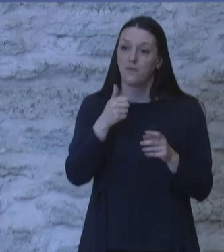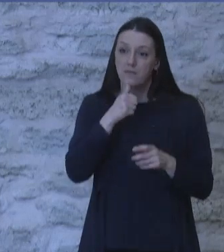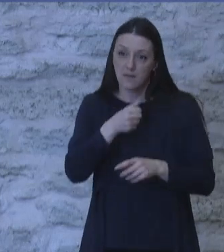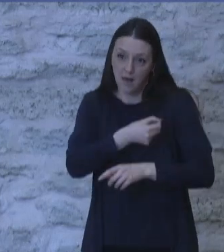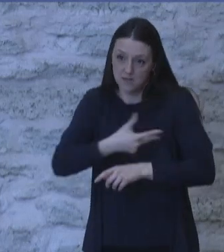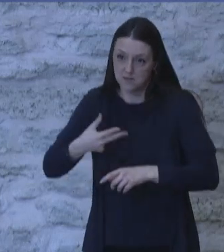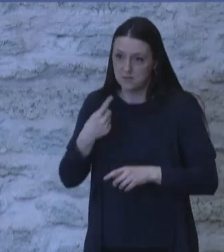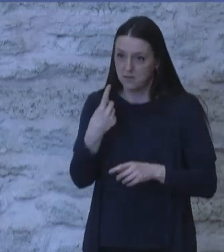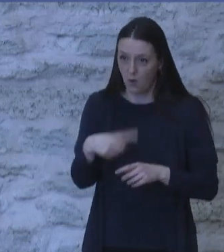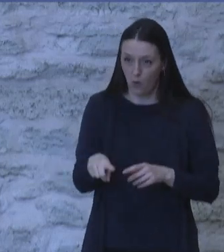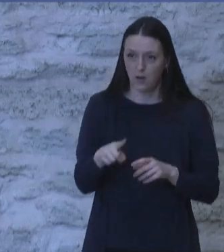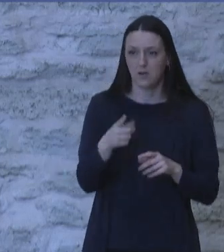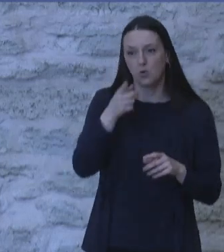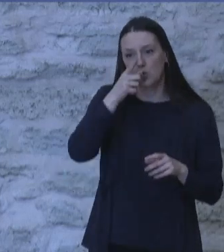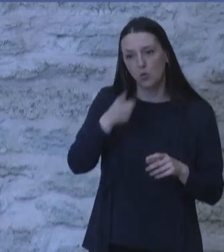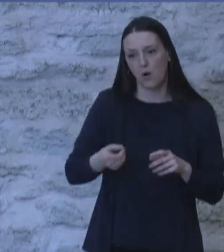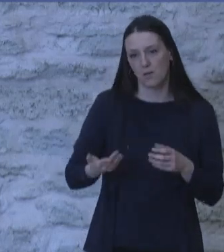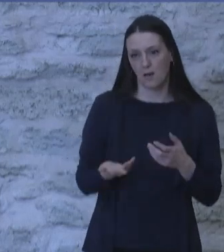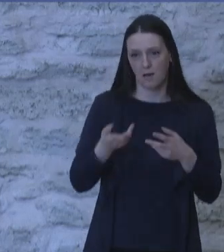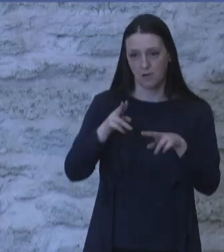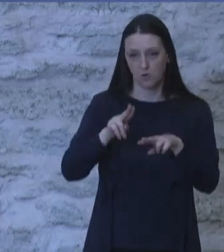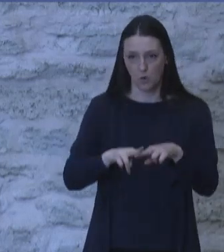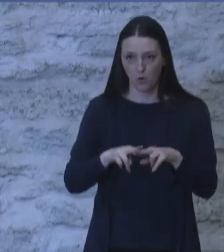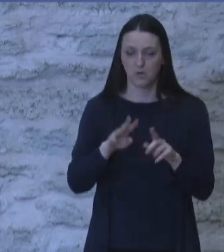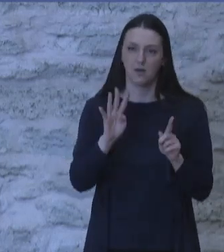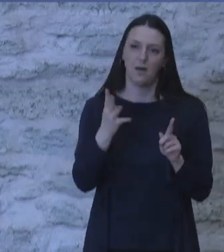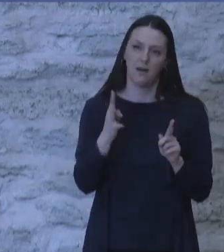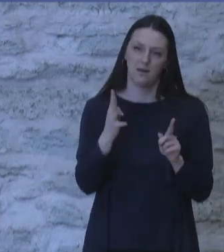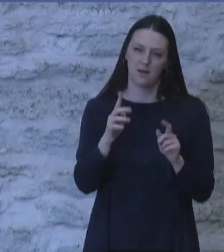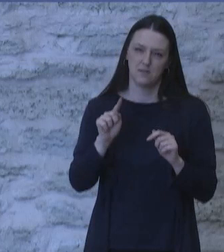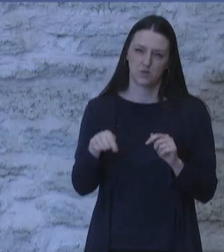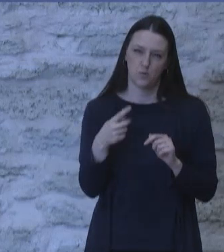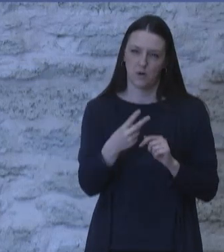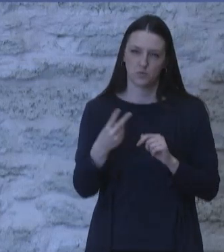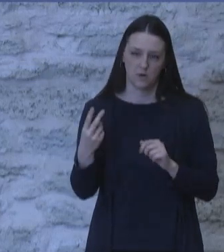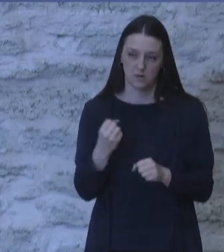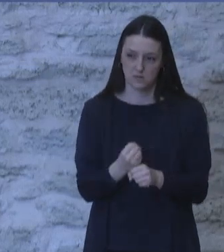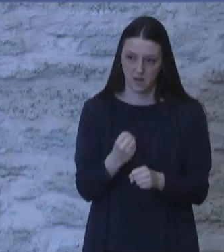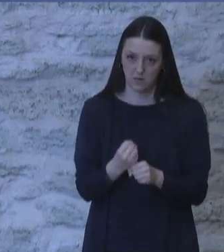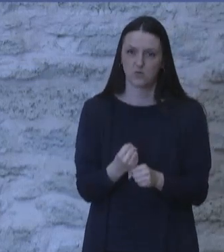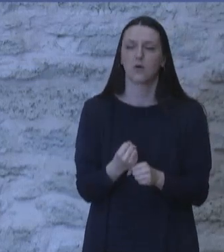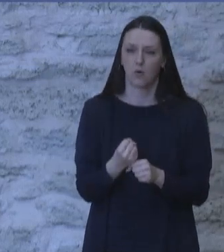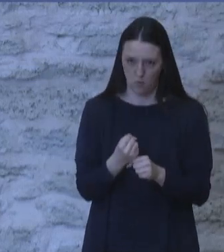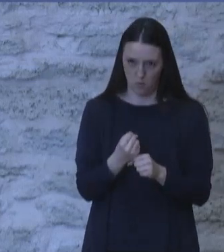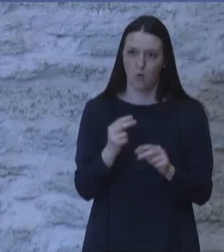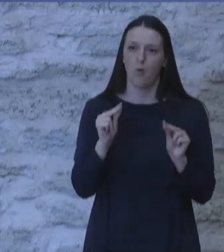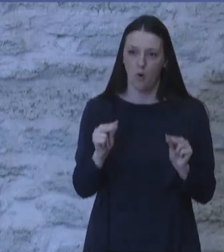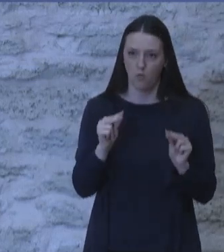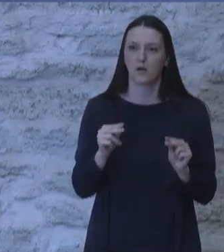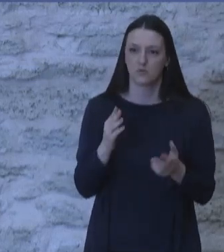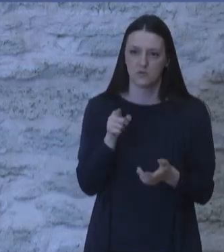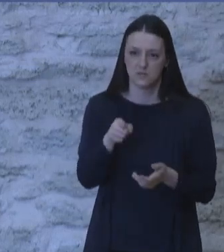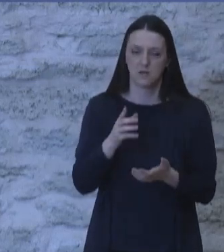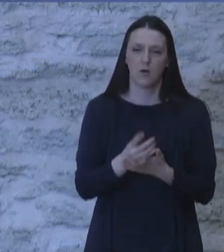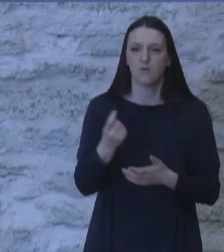tehtud siis tohande elaniku kohta 14,22 selgelt vähe. Selgelt vähe.